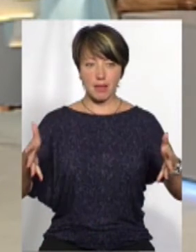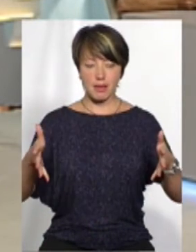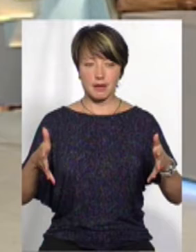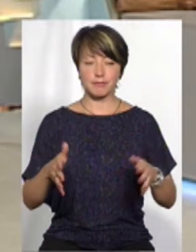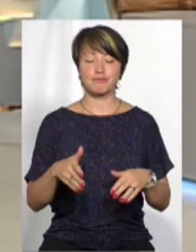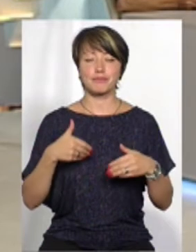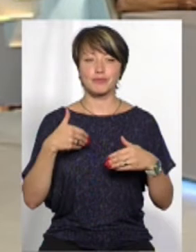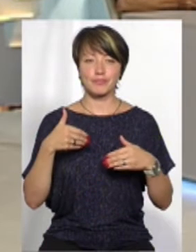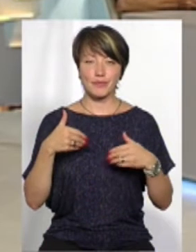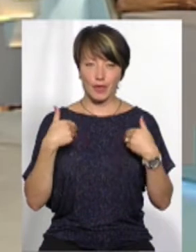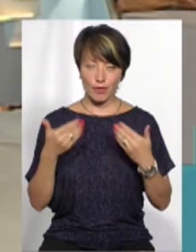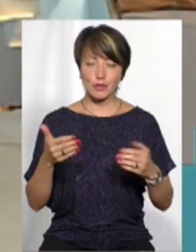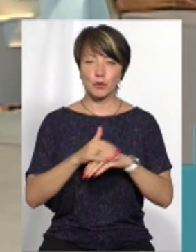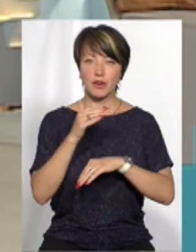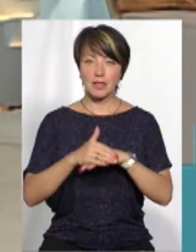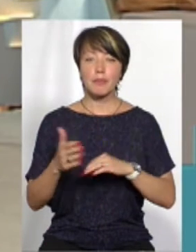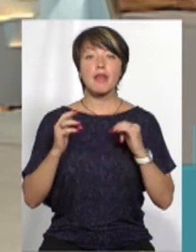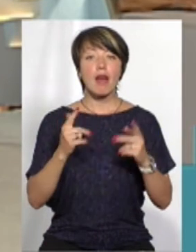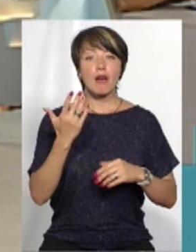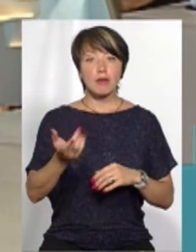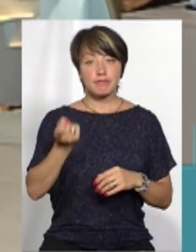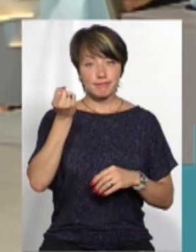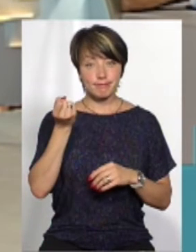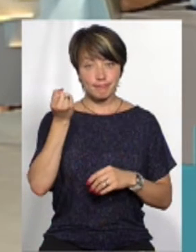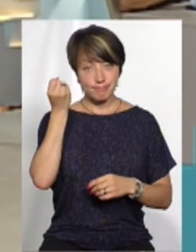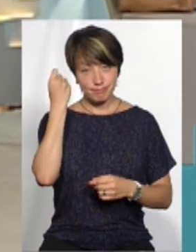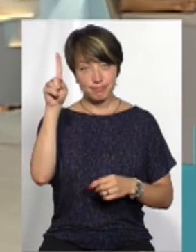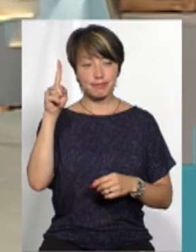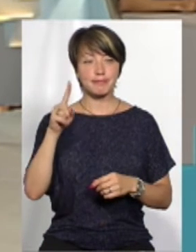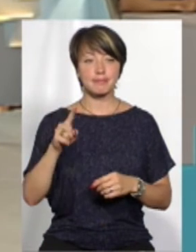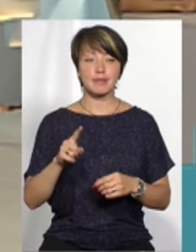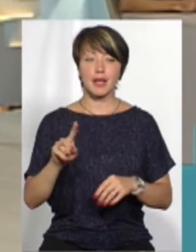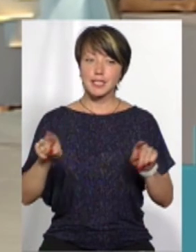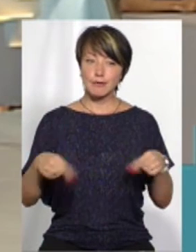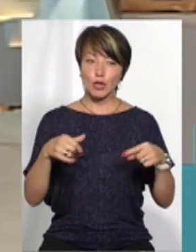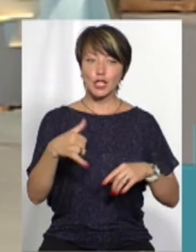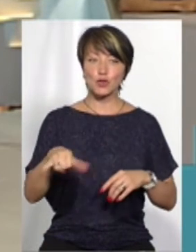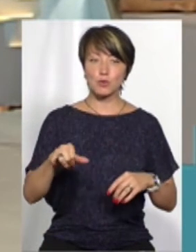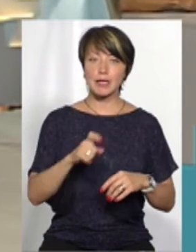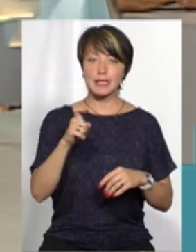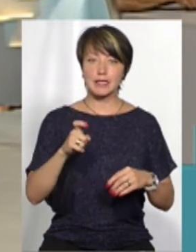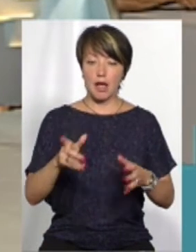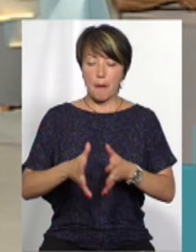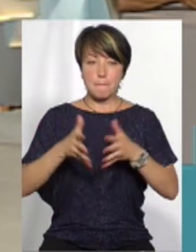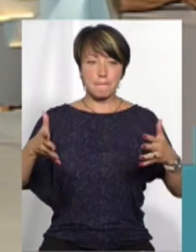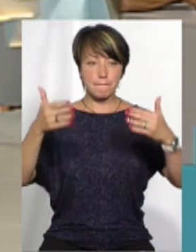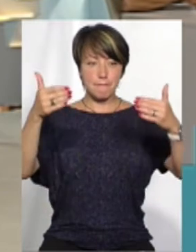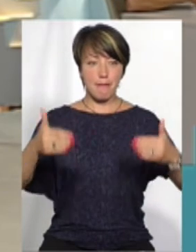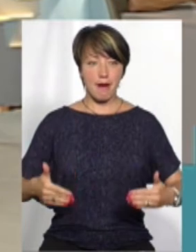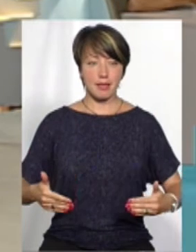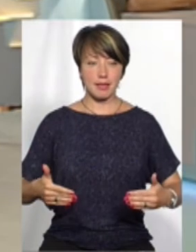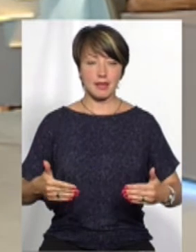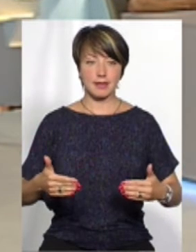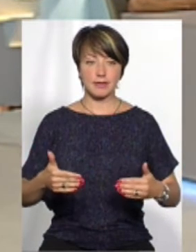день. Пане Андрію, як вам прийшла в голову ідея творити сумки із банерів? Ну, вона прийшла роки